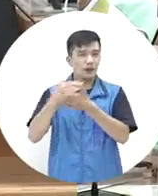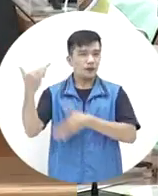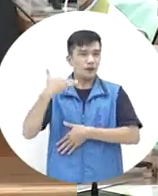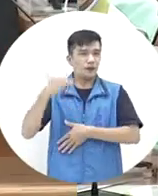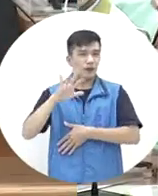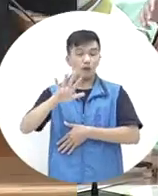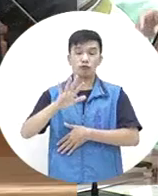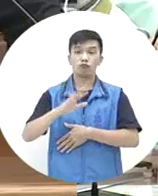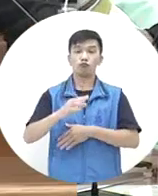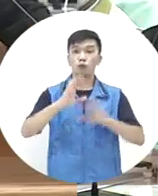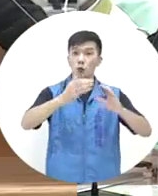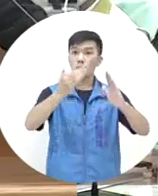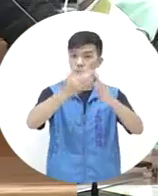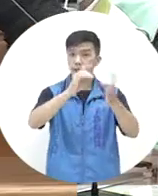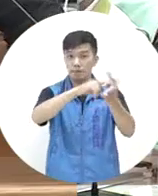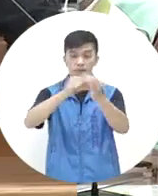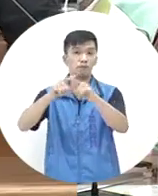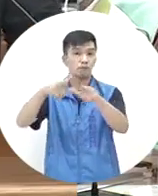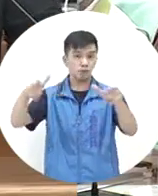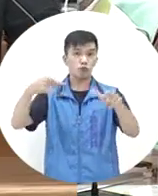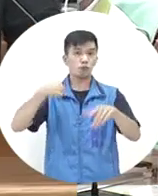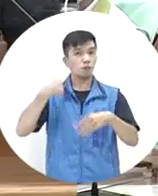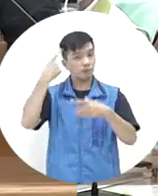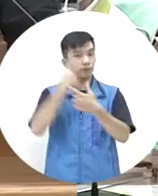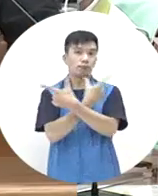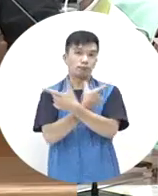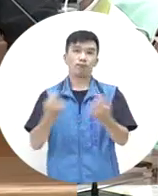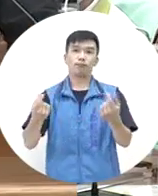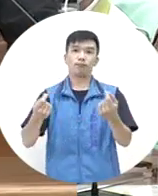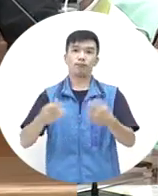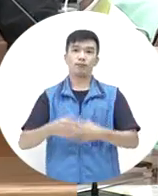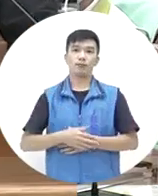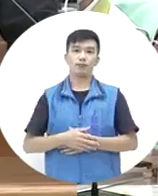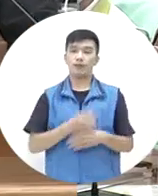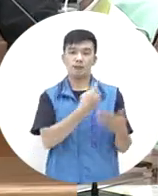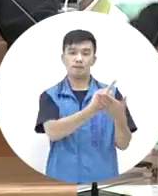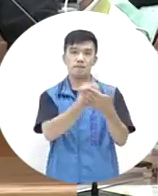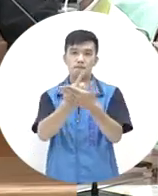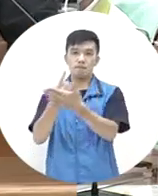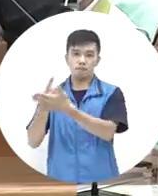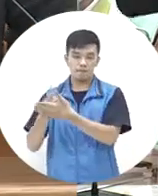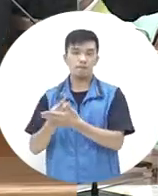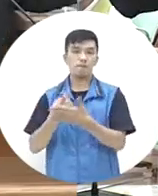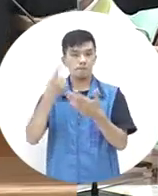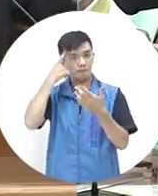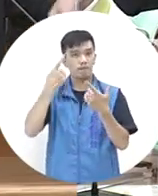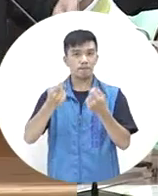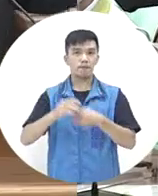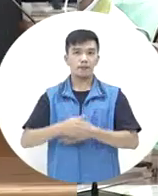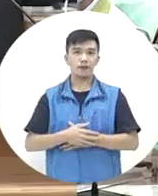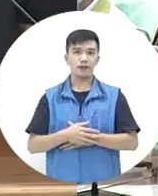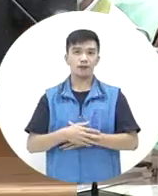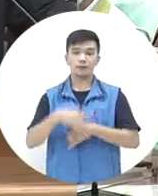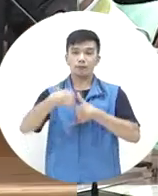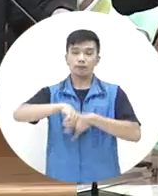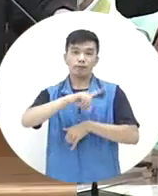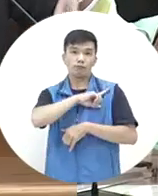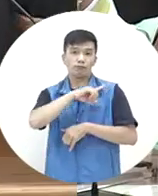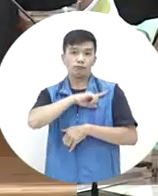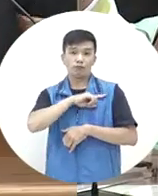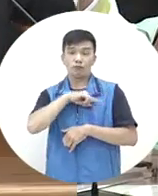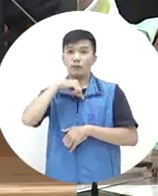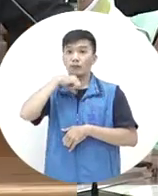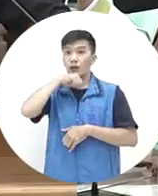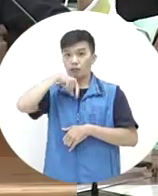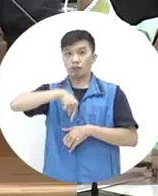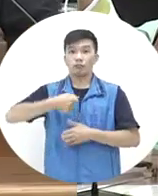一样的态度。 好，那包含中华人民共和国嘛，对不对？ 我每一个国家我的态度都是一样。 现 在我在这一块土地出生， 世界